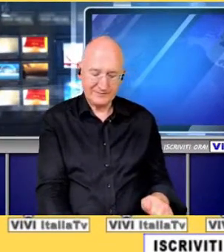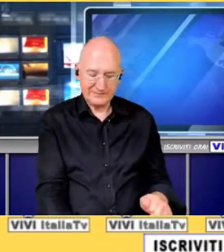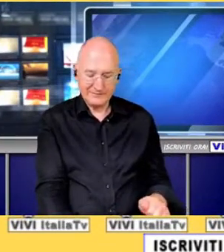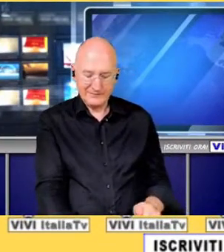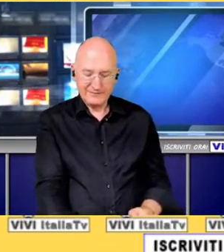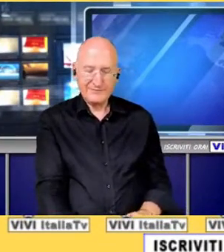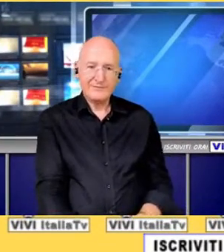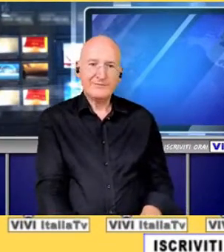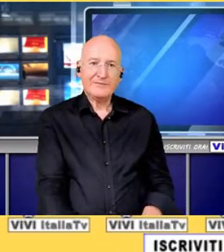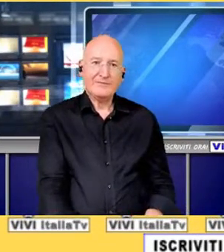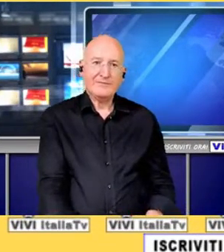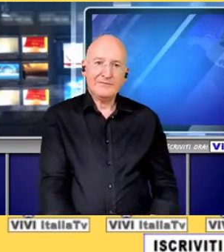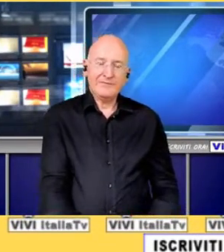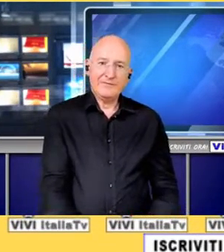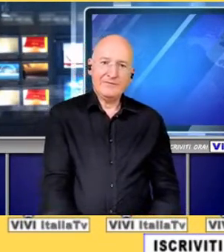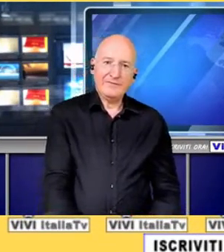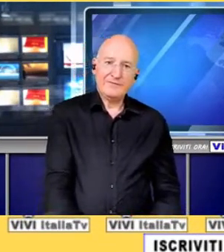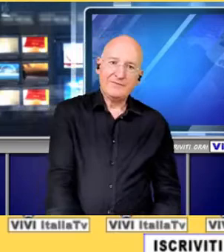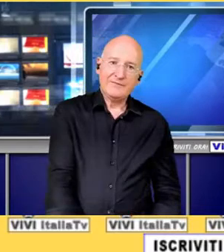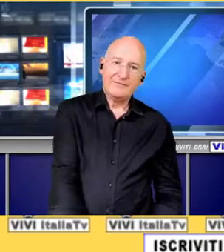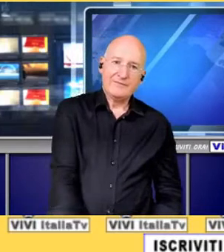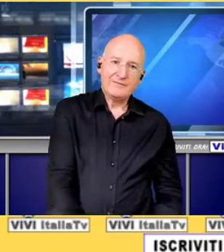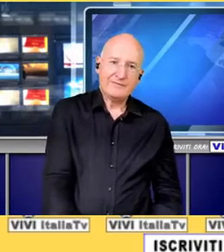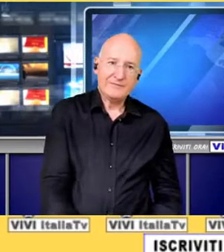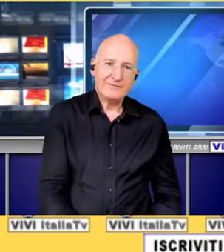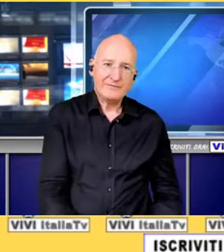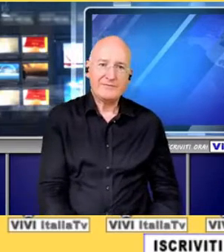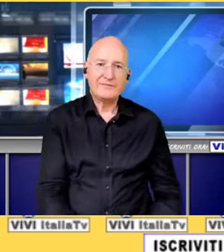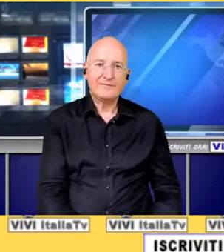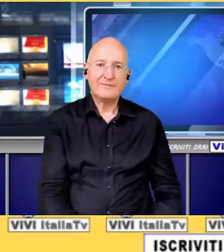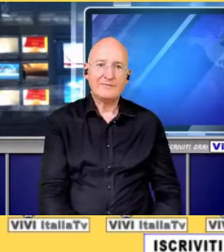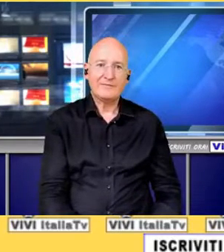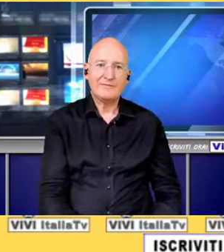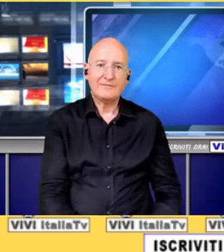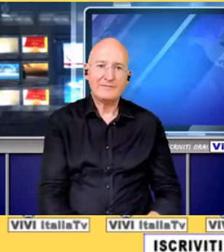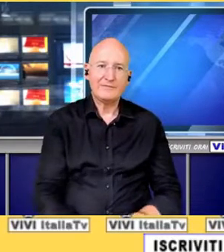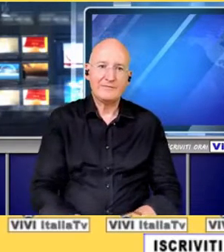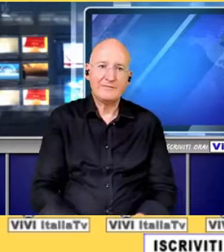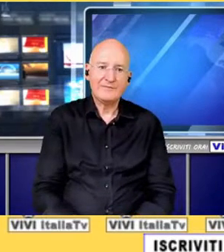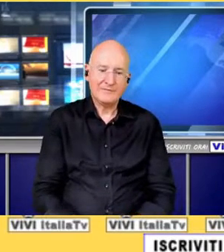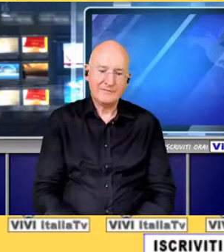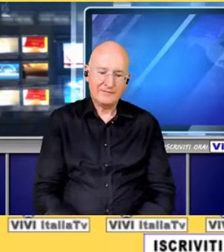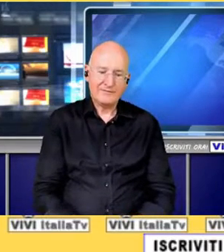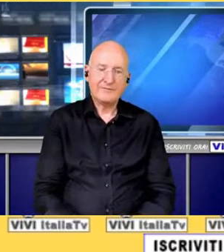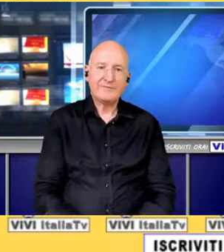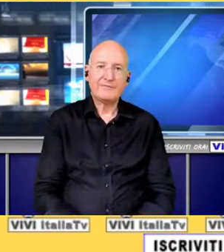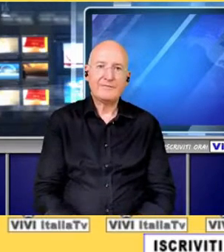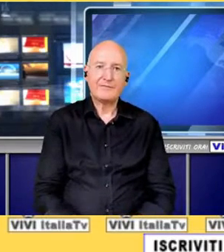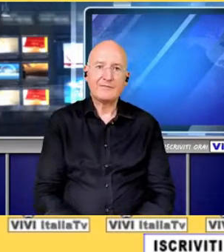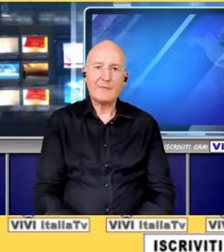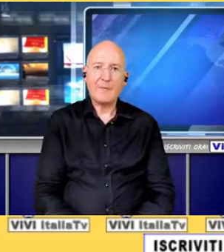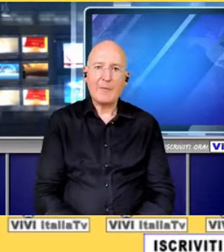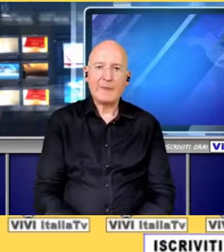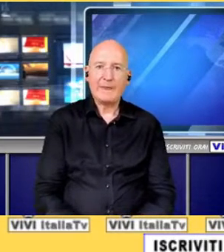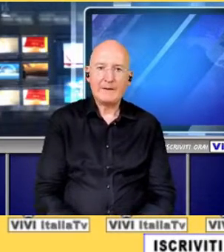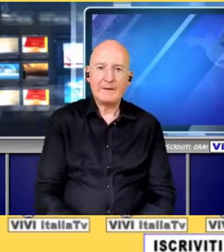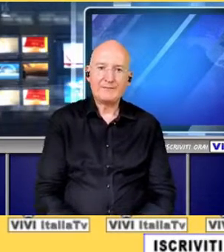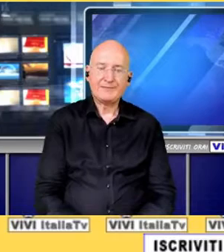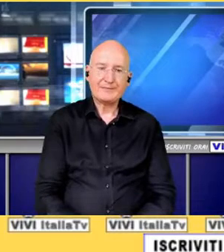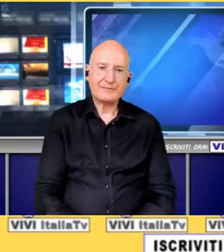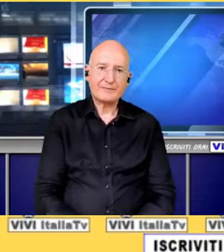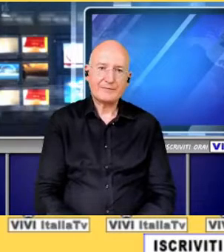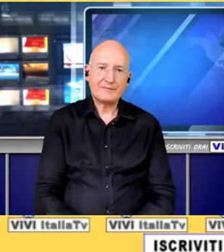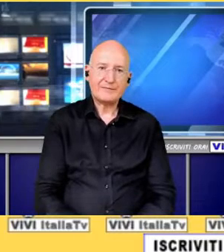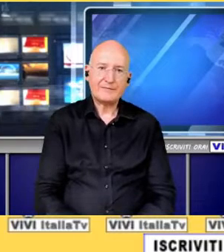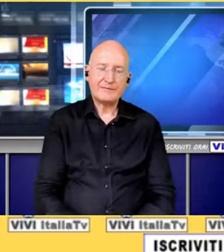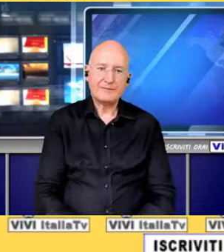nostro programma di fusione, particolarmente noi italiani siamo stati piuttosto bravi, devo dire, abbiamo sempre